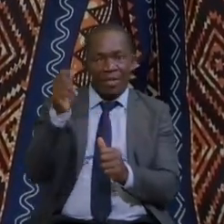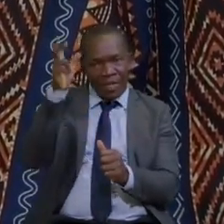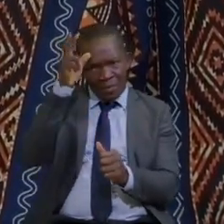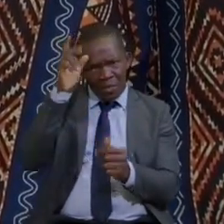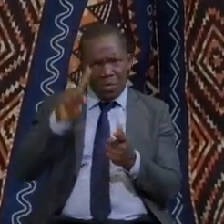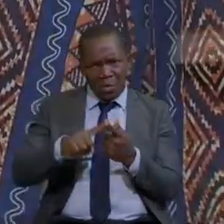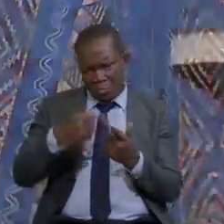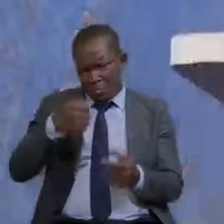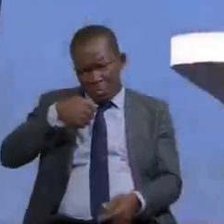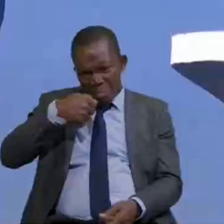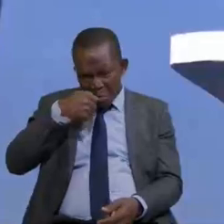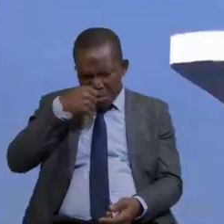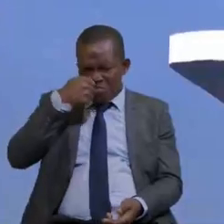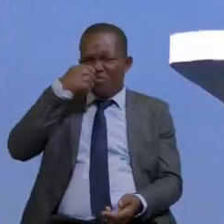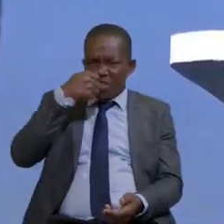peut-être marijuana.